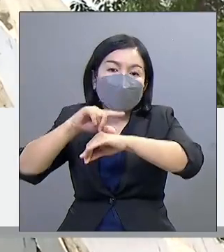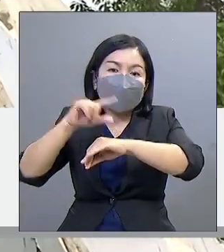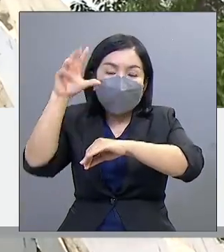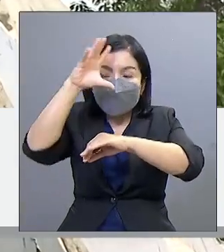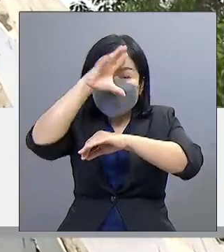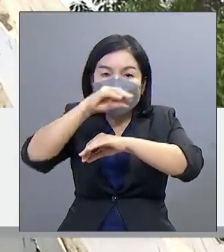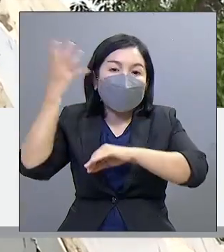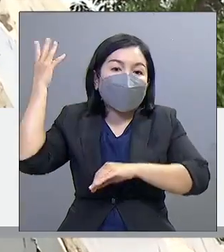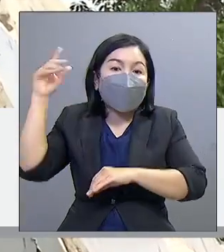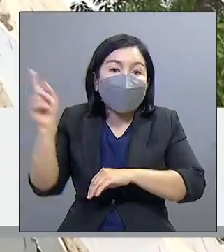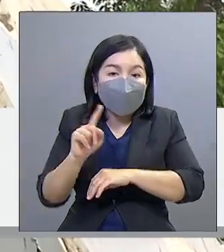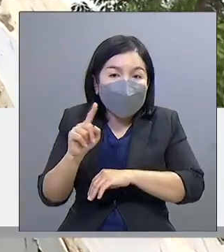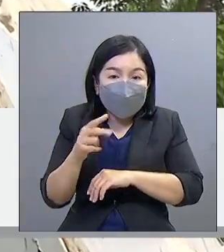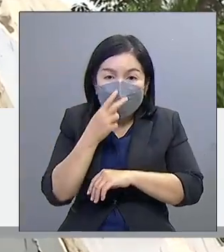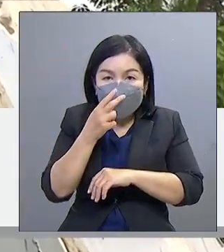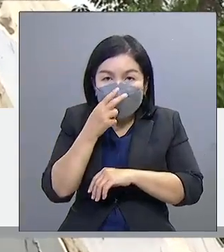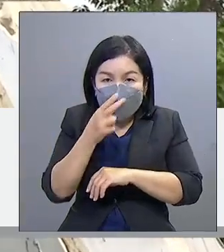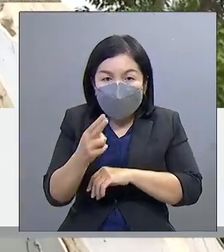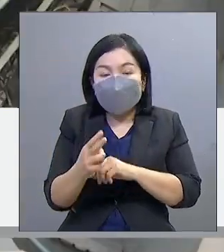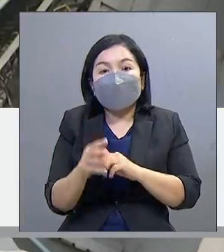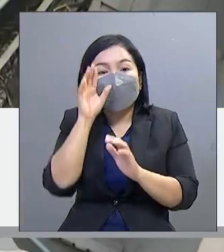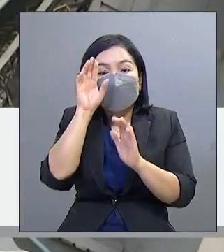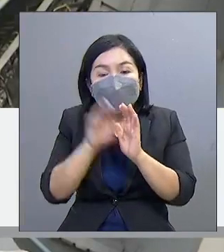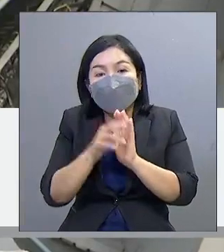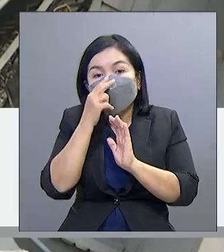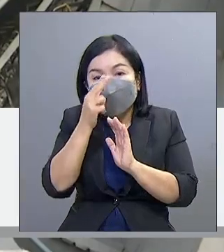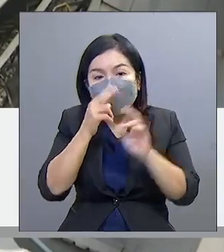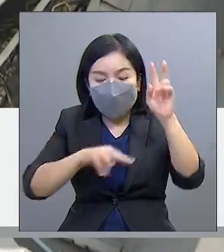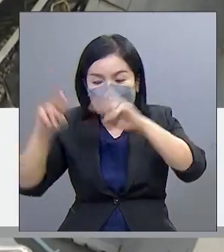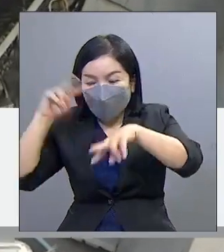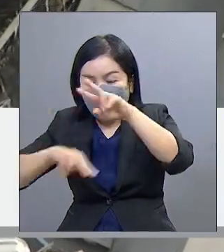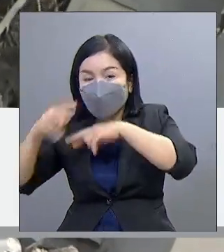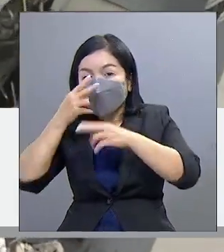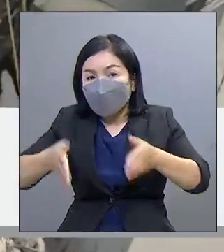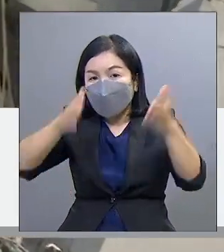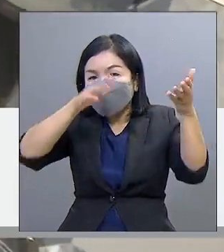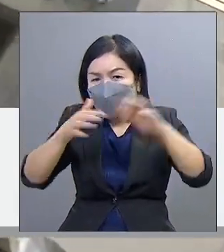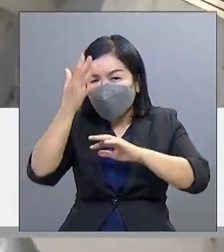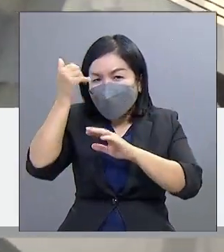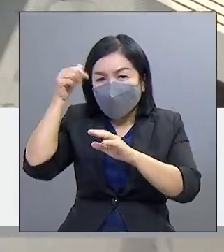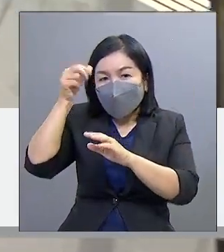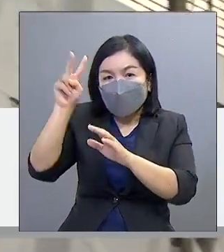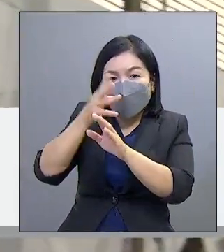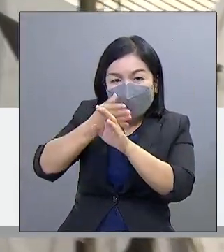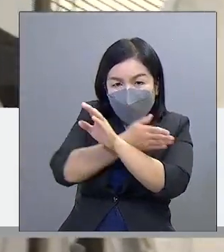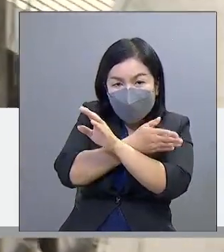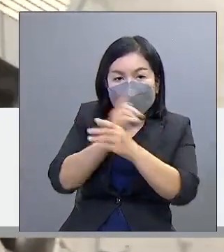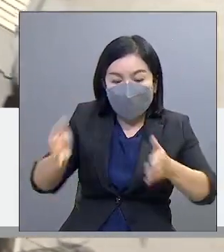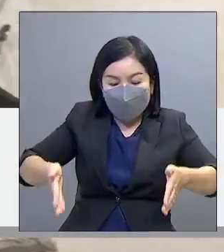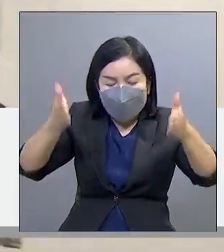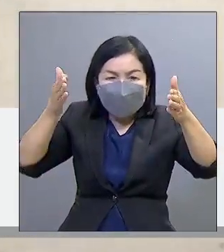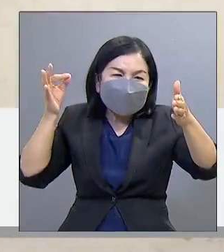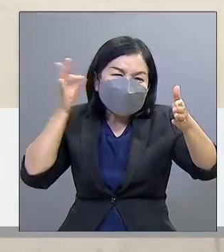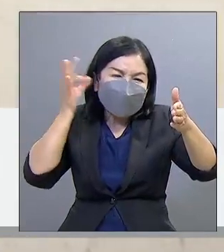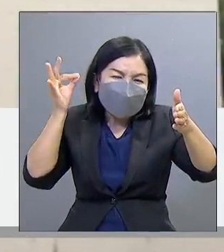เป็นความเสี่ยงที่ล่าสุดนะคะที่เจ้าหน้าที่นั้นจะต้องมีการเข้ามาตรวจสอบค่ะโดยเมื่อ2วันก่อนนะคะในส่วนของอาคารแห่งนี้เริ่มมีเสียง